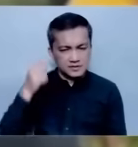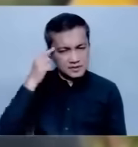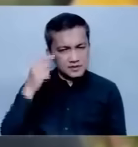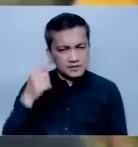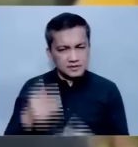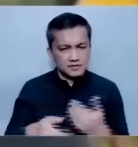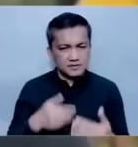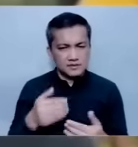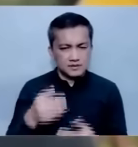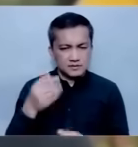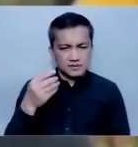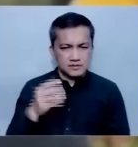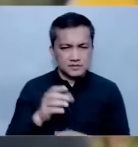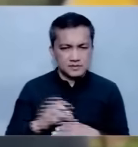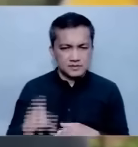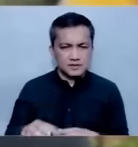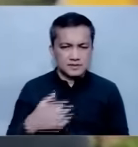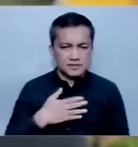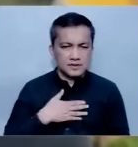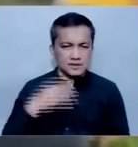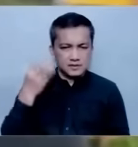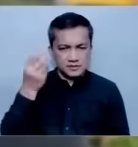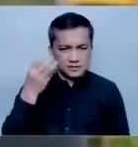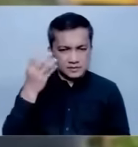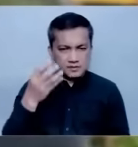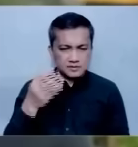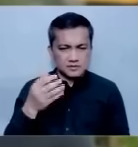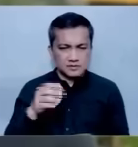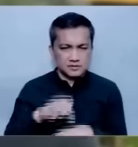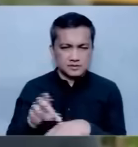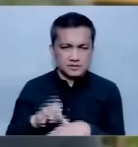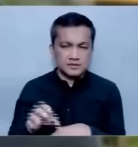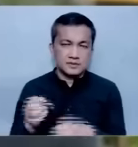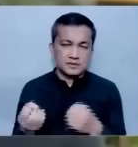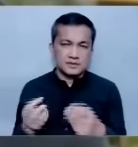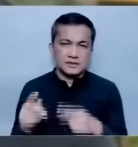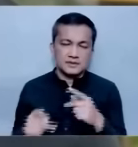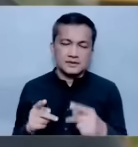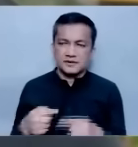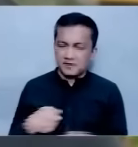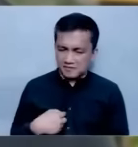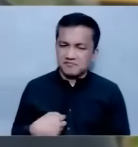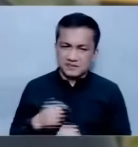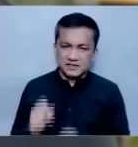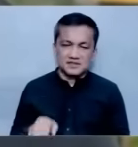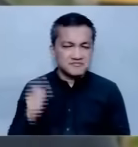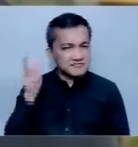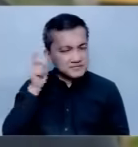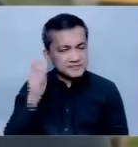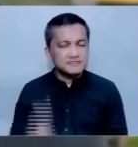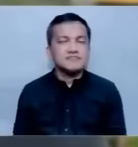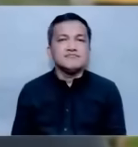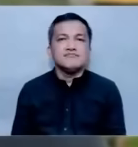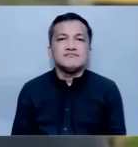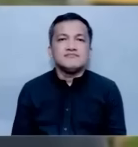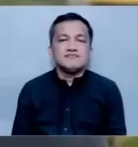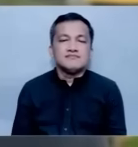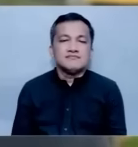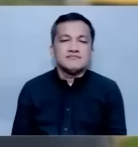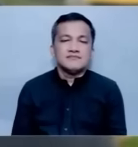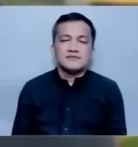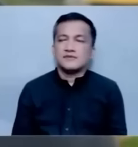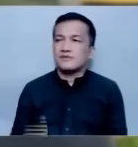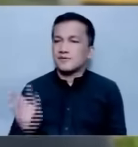discernment and consulting many people. But I can hear them. Naririnig ko naman sa pag-ikot ko ng